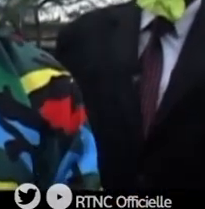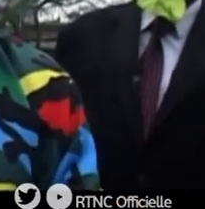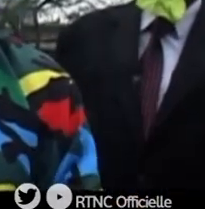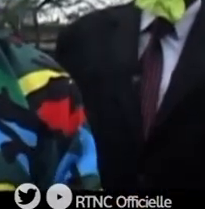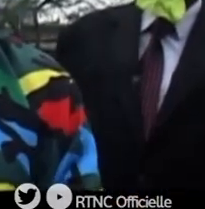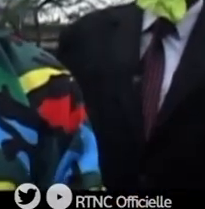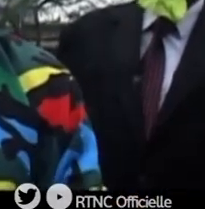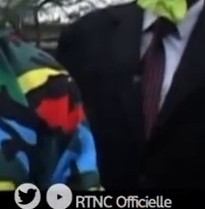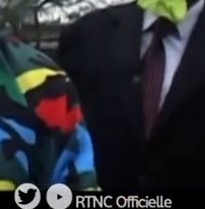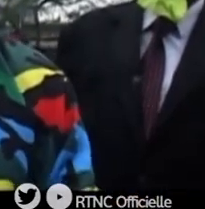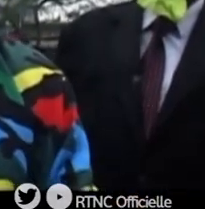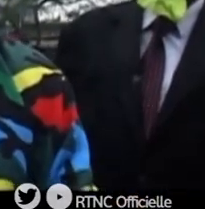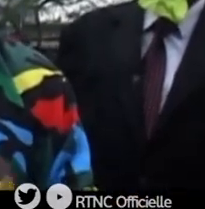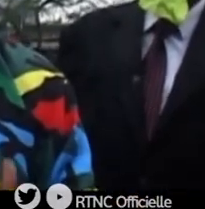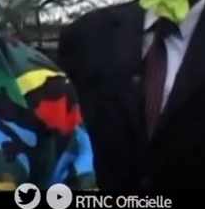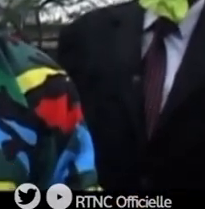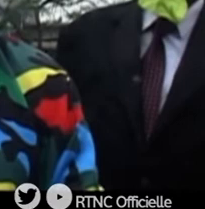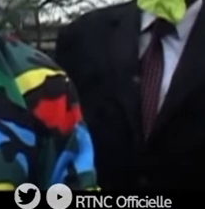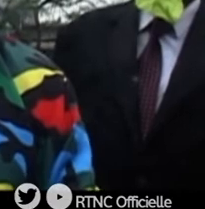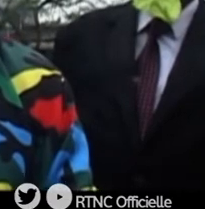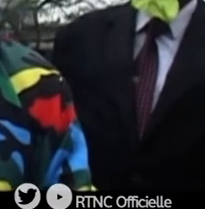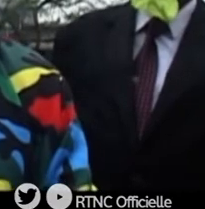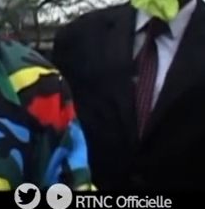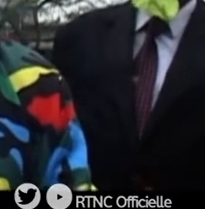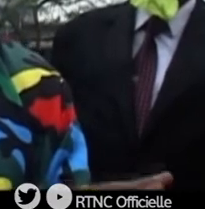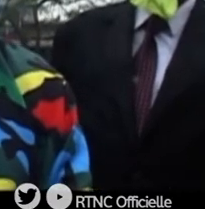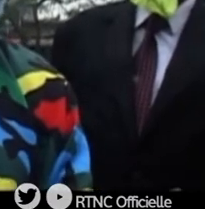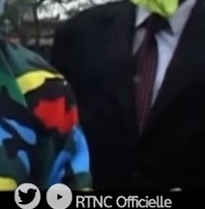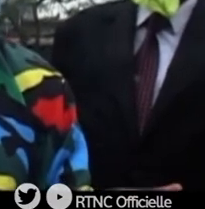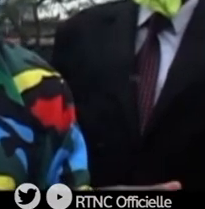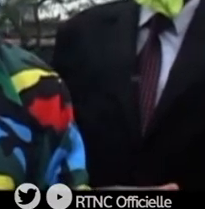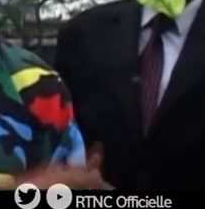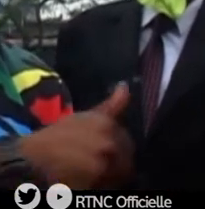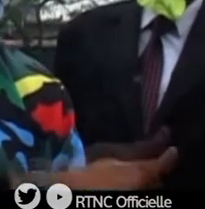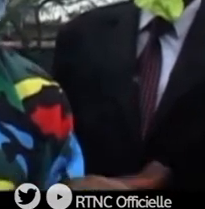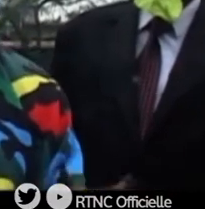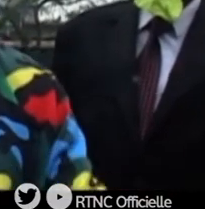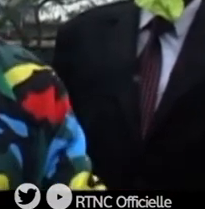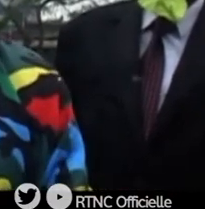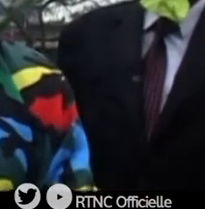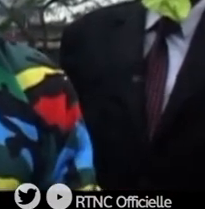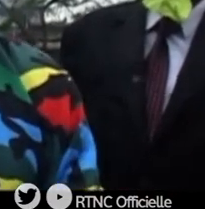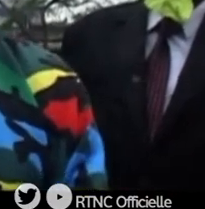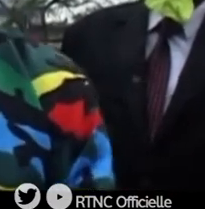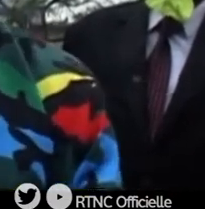autorité. Je vous ai checké 38. Reposez-vous un peu et nous reviendrons